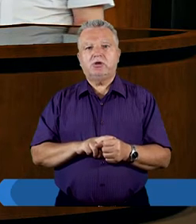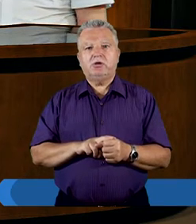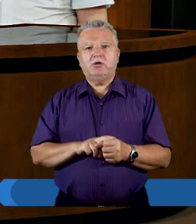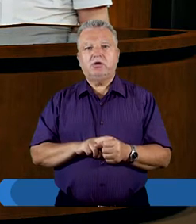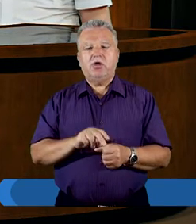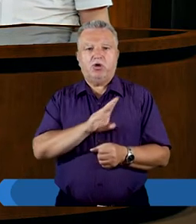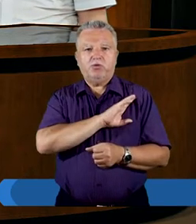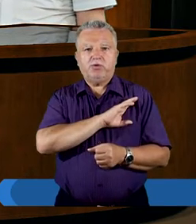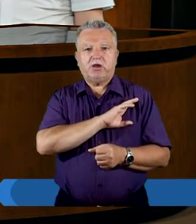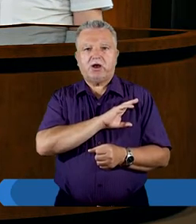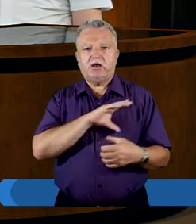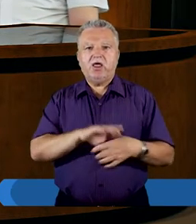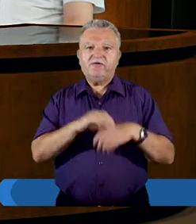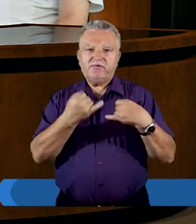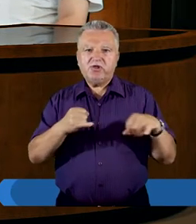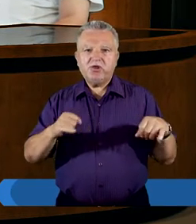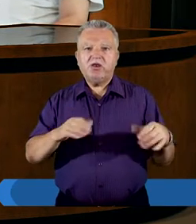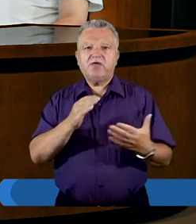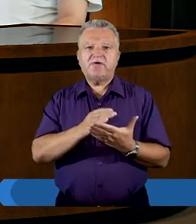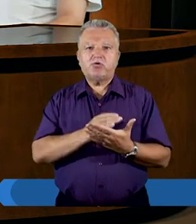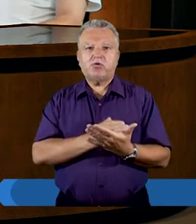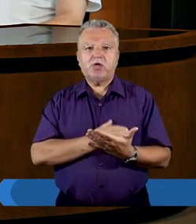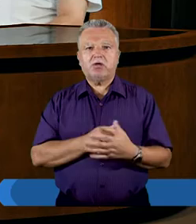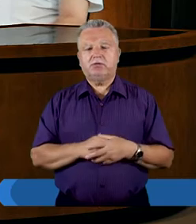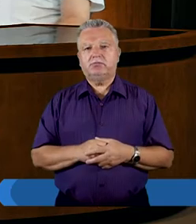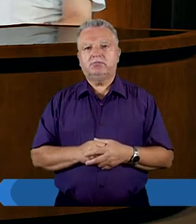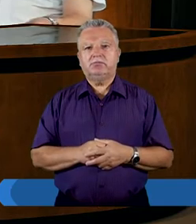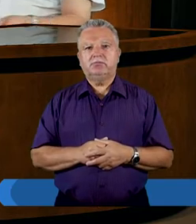prostu umierali w zupełnie innych warunkach?